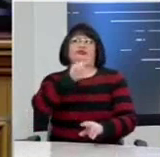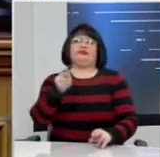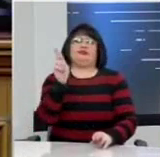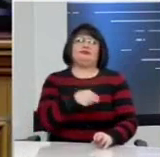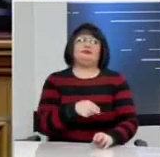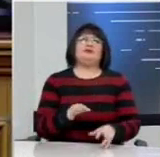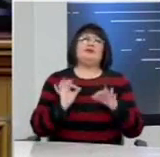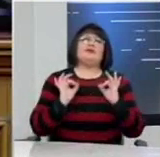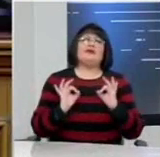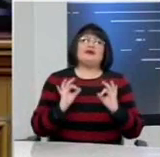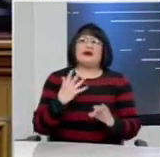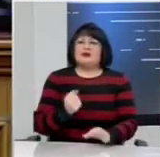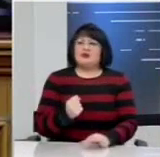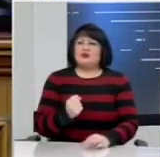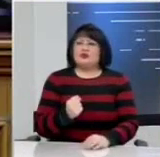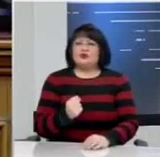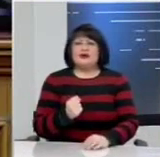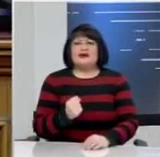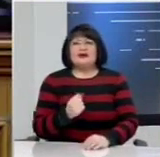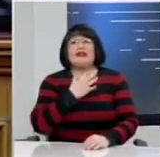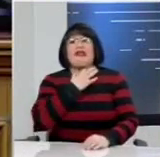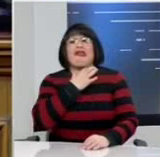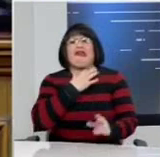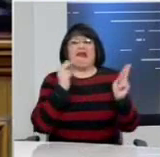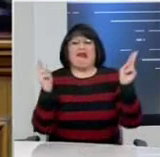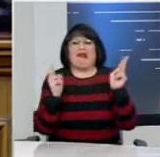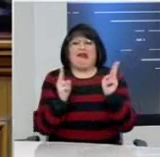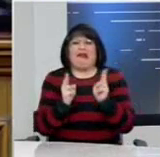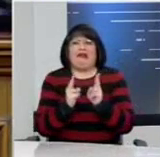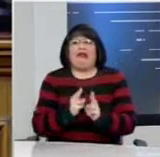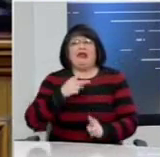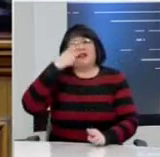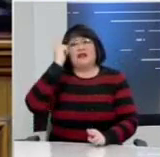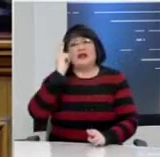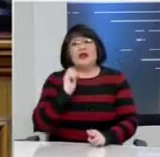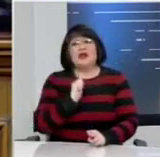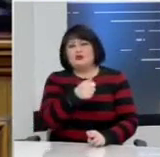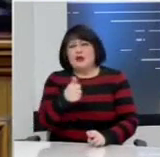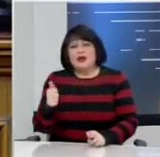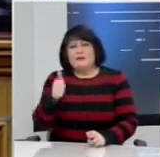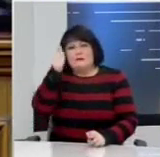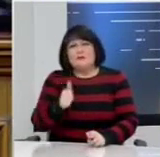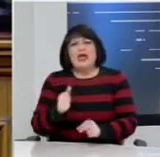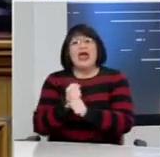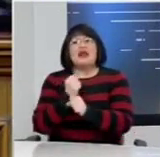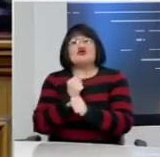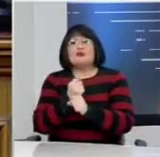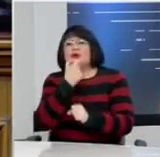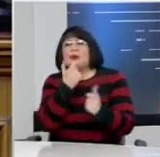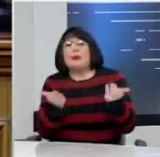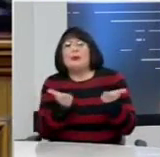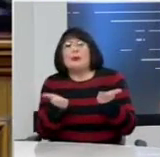Και βεβαίως έχουμε έναν ασφικτικό περιορισμό στο δικαίωμα της μονομερούς προσφυγής των εργαζόμενων στη διαιτησία.